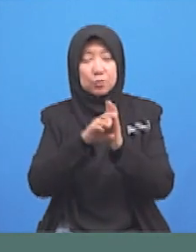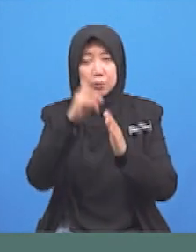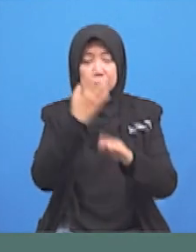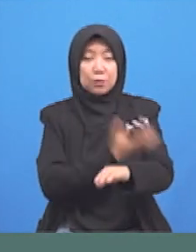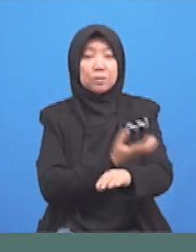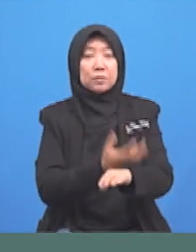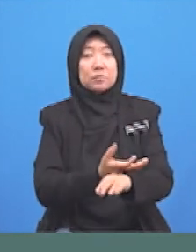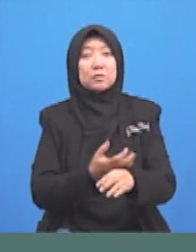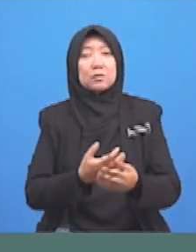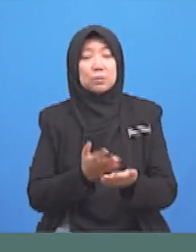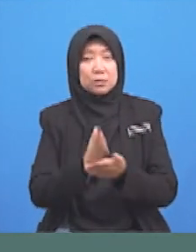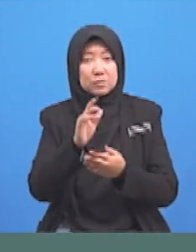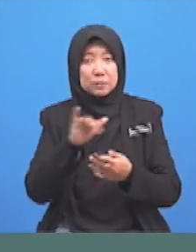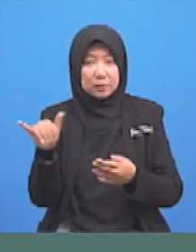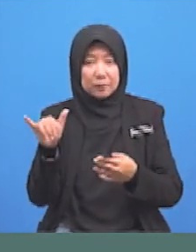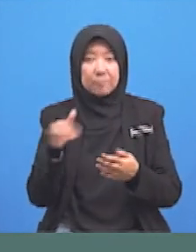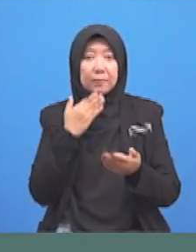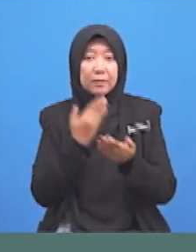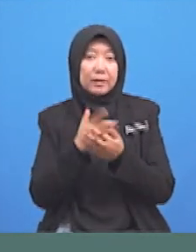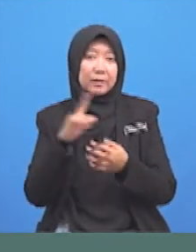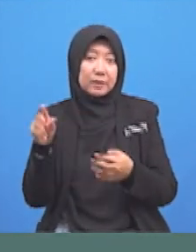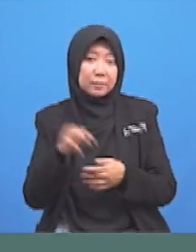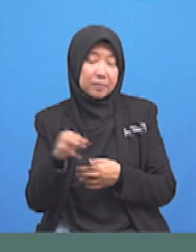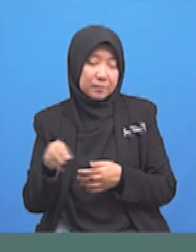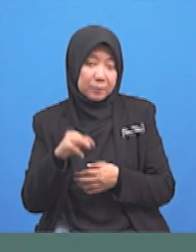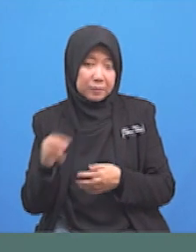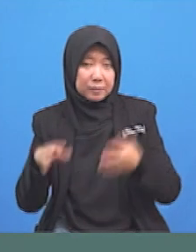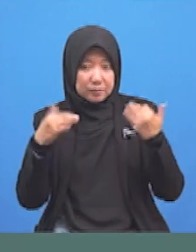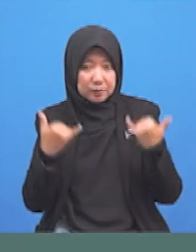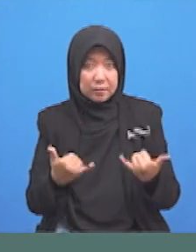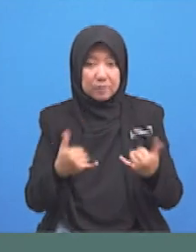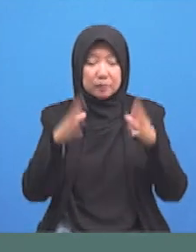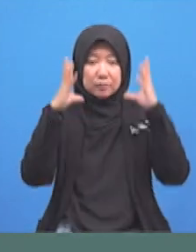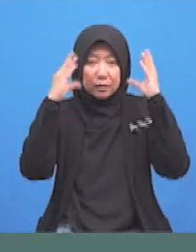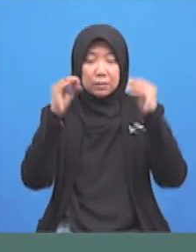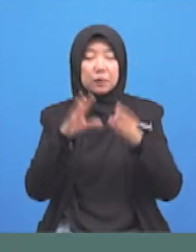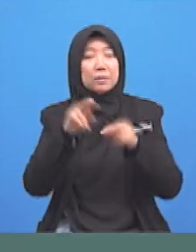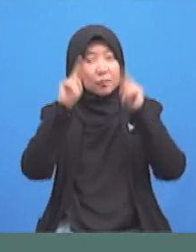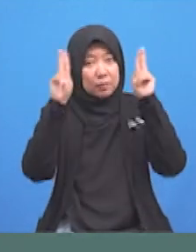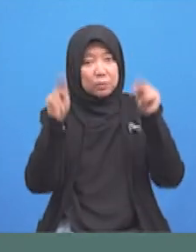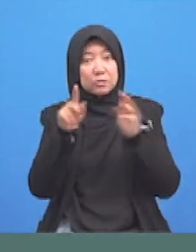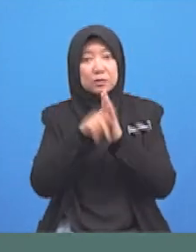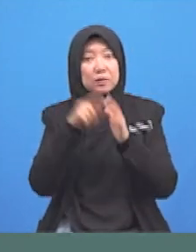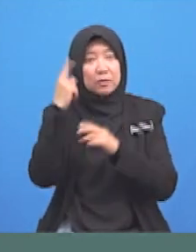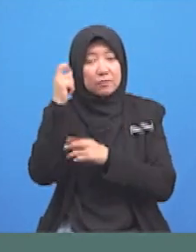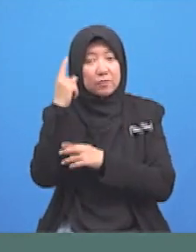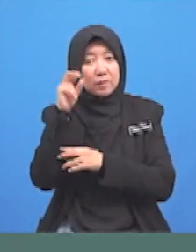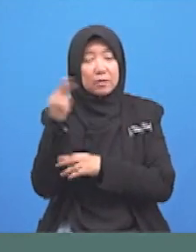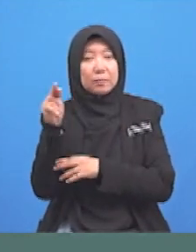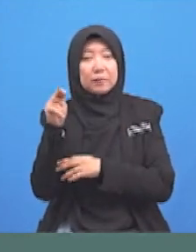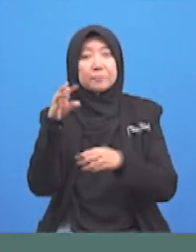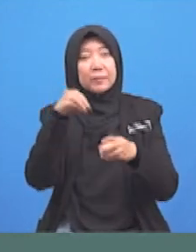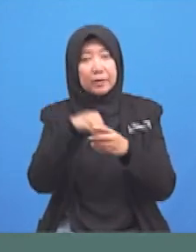generasi seterusnya. Baiklah murid-murid, sekarang cikgu ingin menguji kefahaman murid-murid